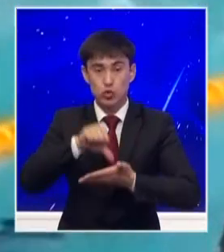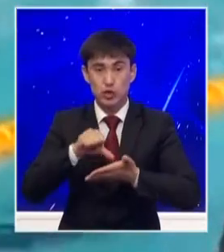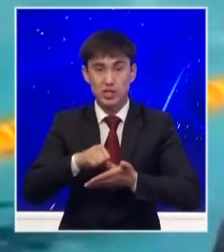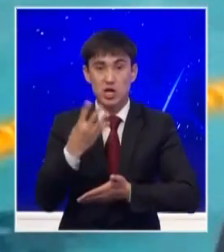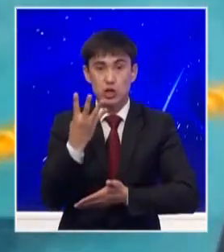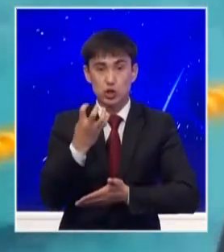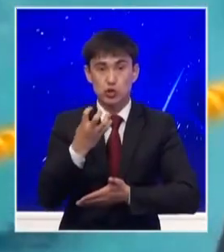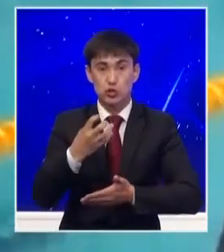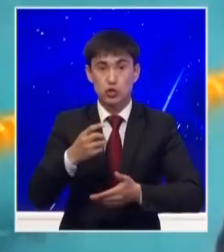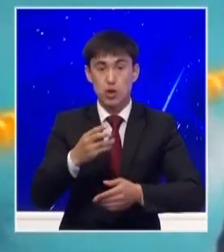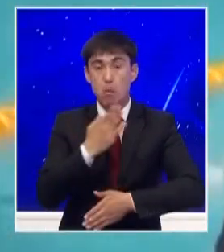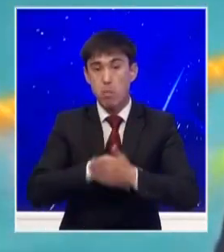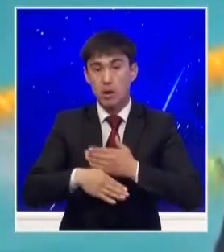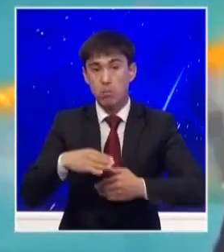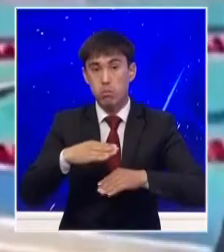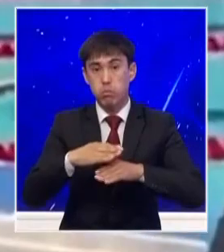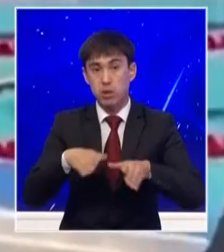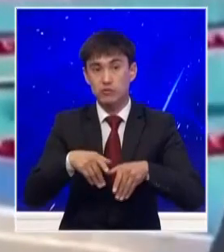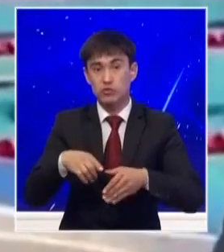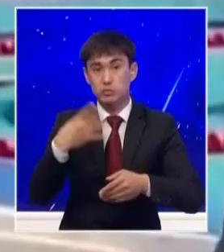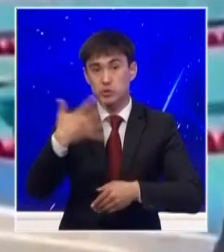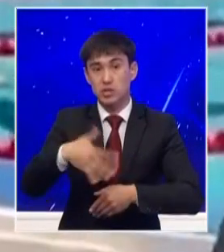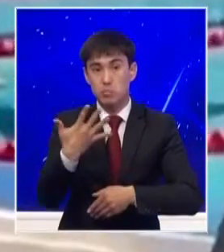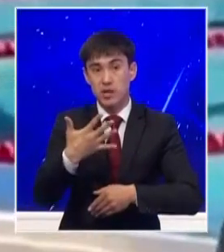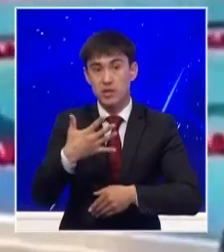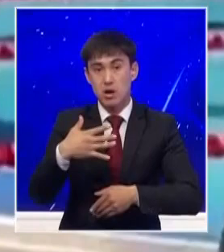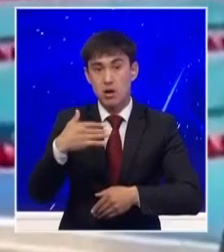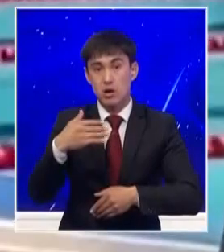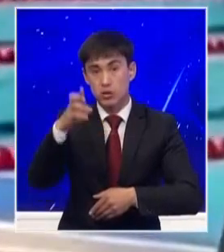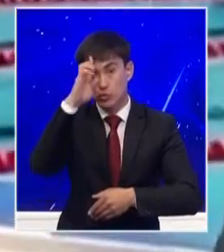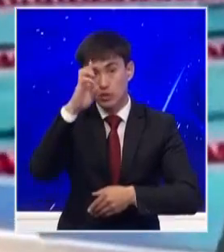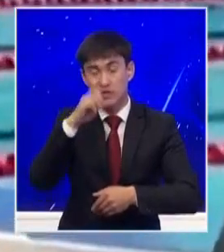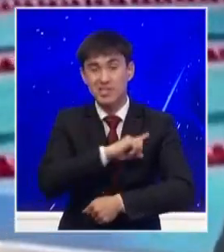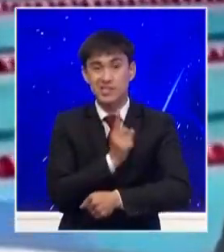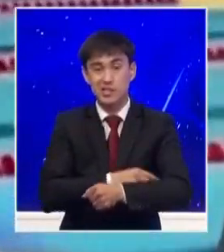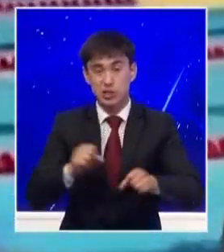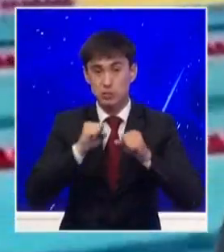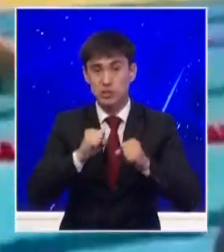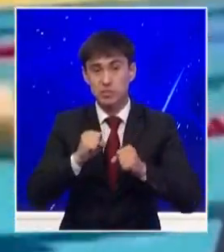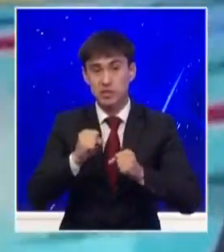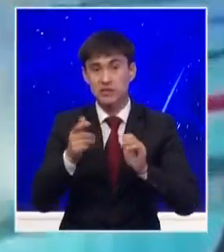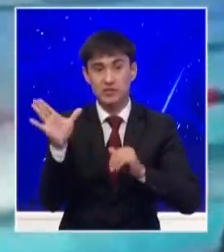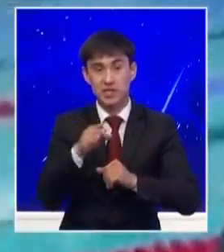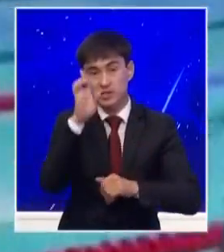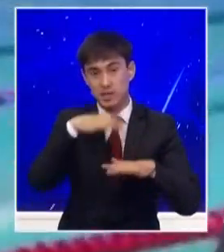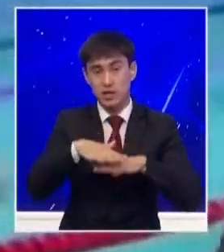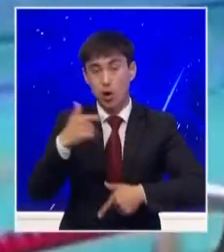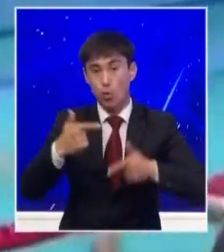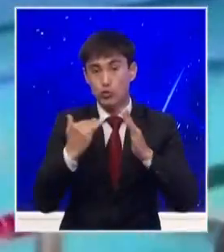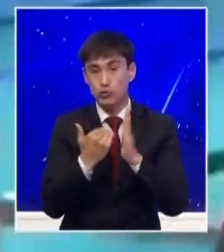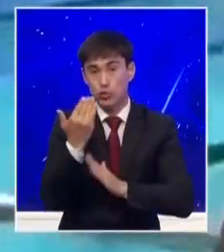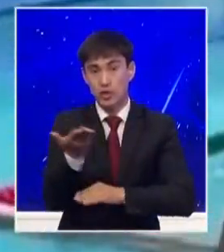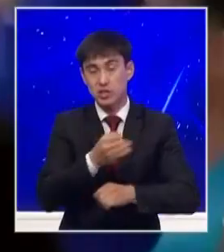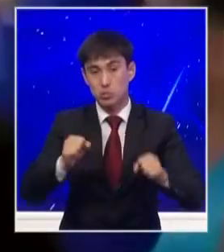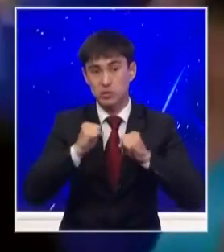порядка 400 пароплавцов из 50 государств. Это сильнейшие атлеты в своих странах, поэтому конкуренция высокая. Наши